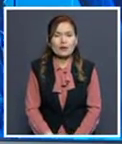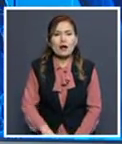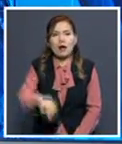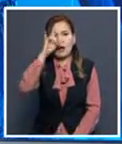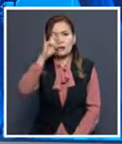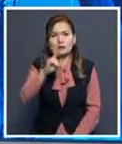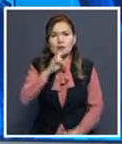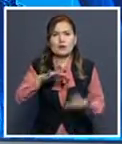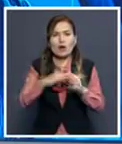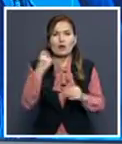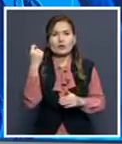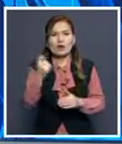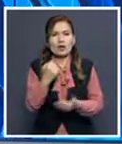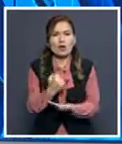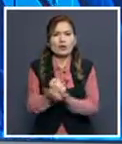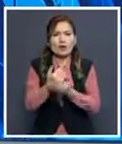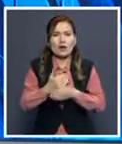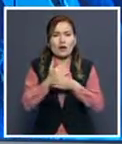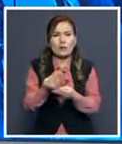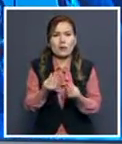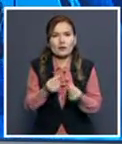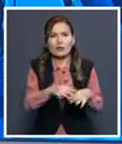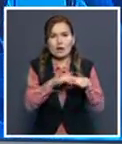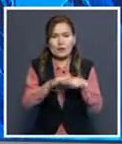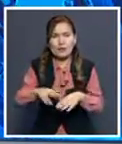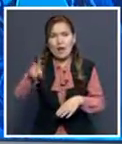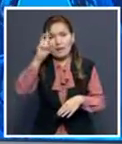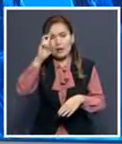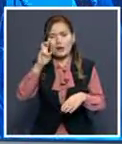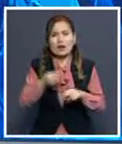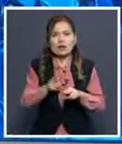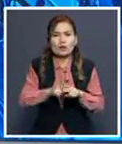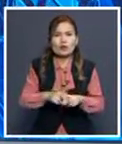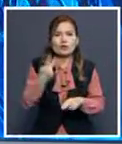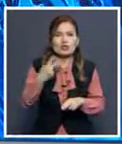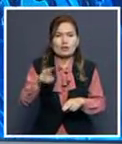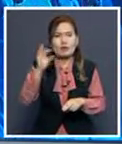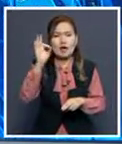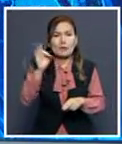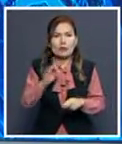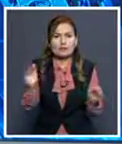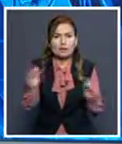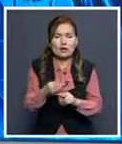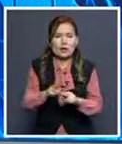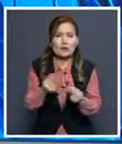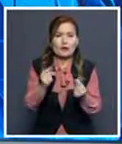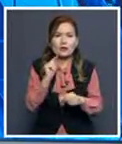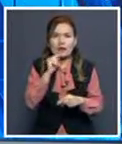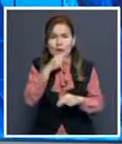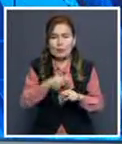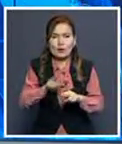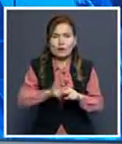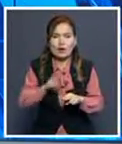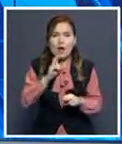Елімізде ауыл шаруашылығын қолдау мақсатында бөлініп келген мемлекеттік субсидияның 20 түрі қысқарады. Одан үнемделген қаржы несие мен